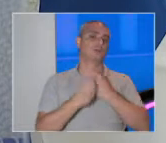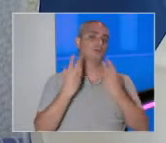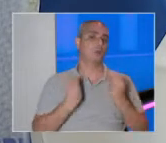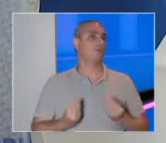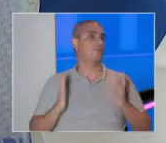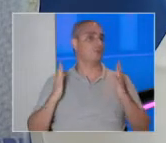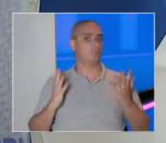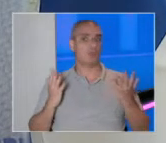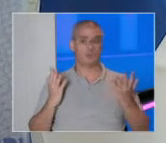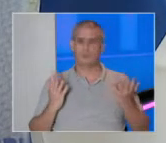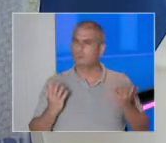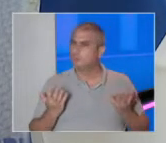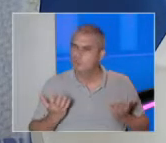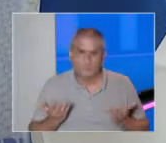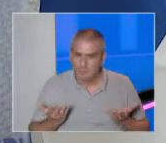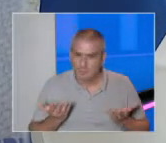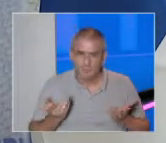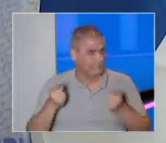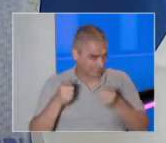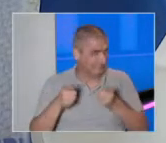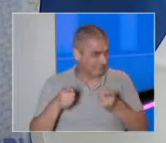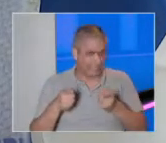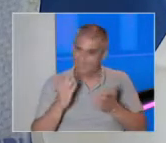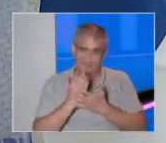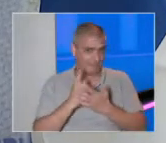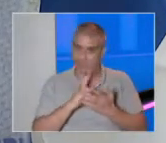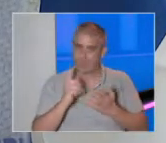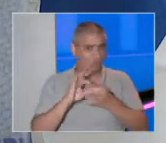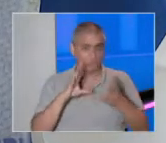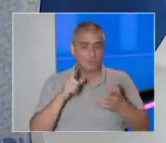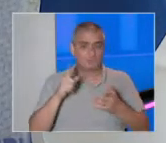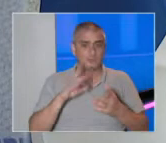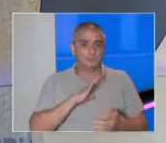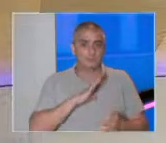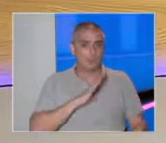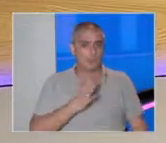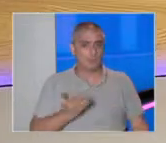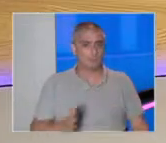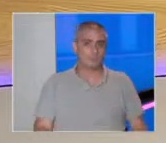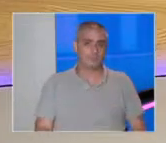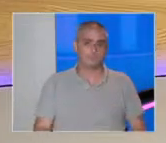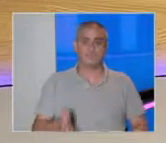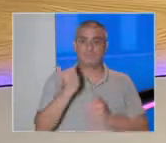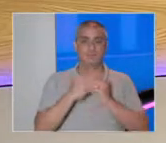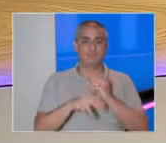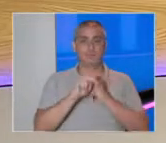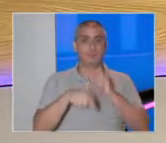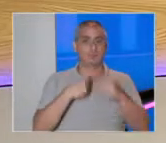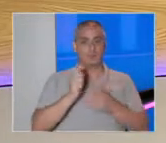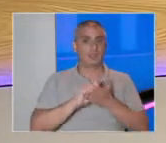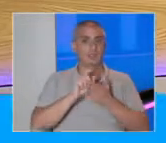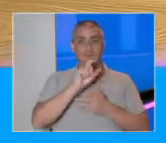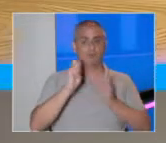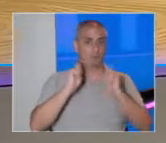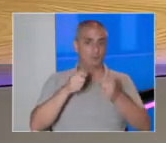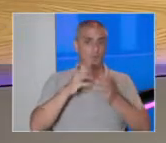טובות מאוד. זה כבר לא רק מנותק, זה מסוכן. לפני סיום העניין הבא, כתב אישום